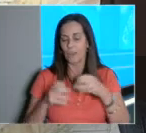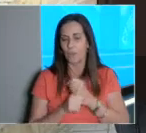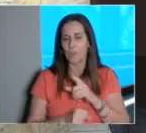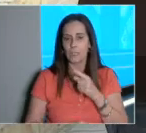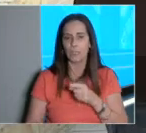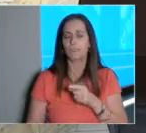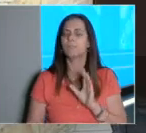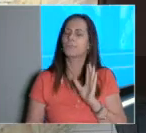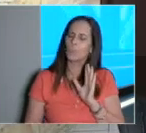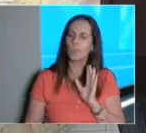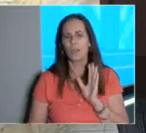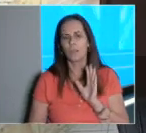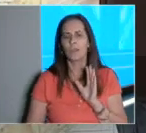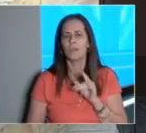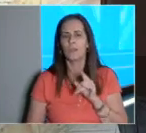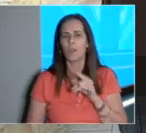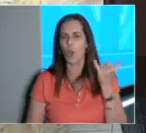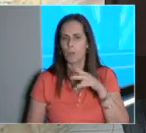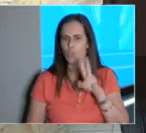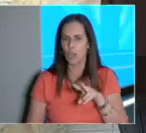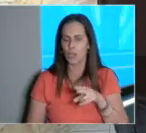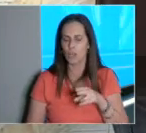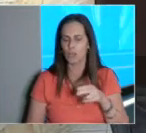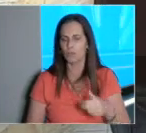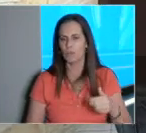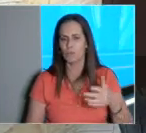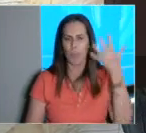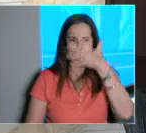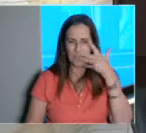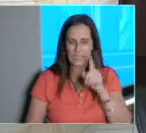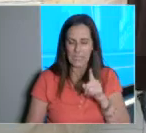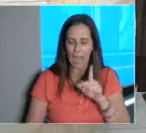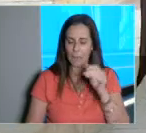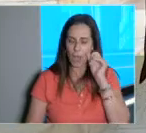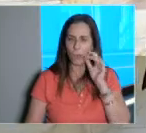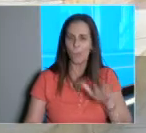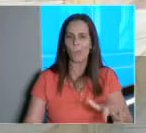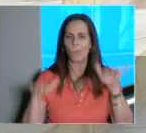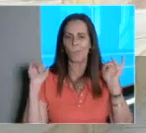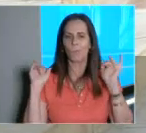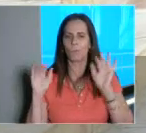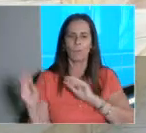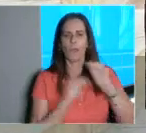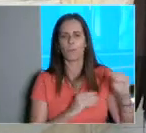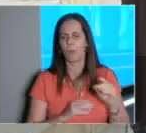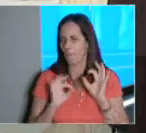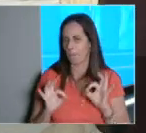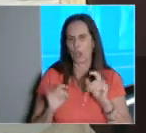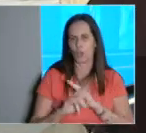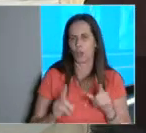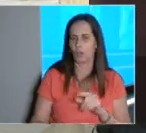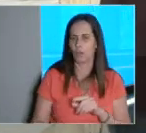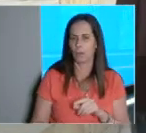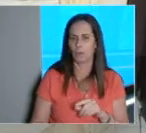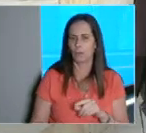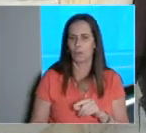סתם לא נתשמע מה דעתך. כל פעם שיש לנו יושב ראש מזרחי, גבאי פרץ, האשכנזים, בורחים למפלגות מרכז. ממש לא.